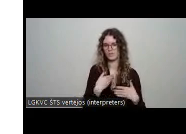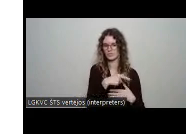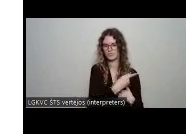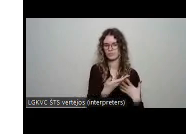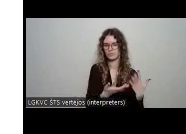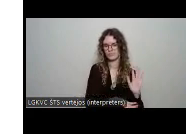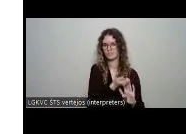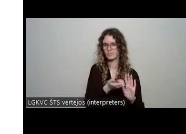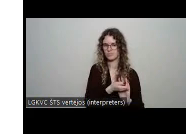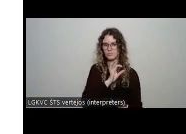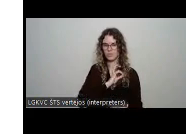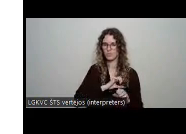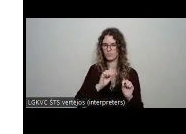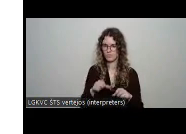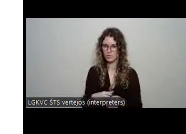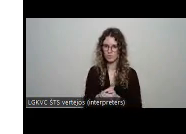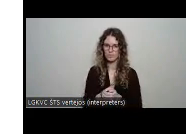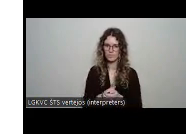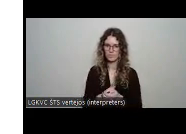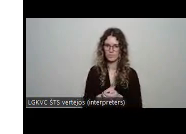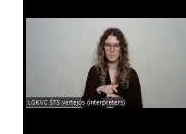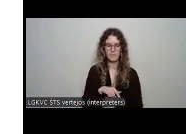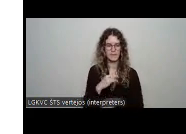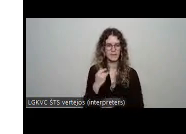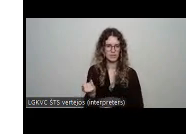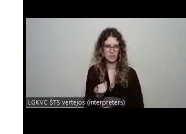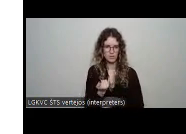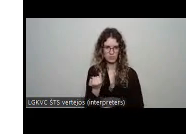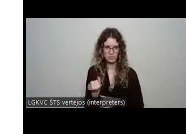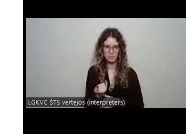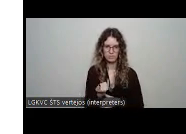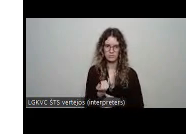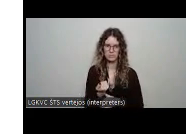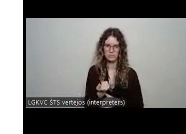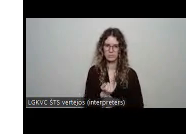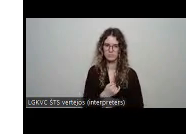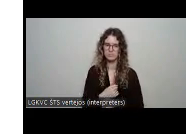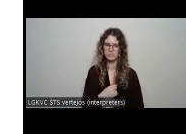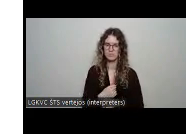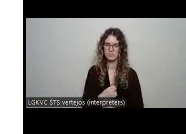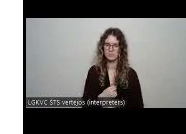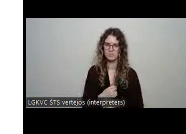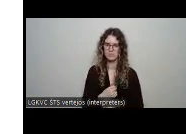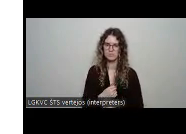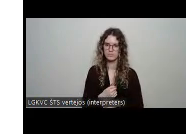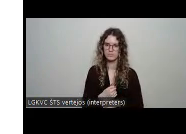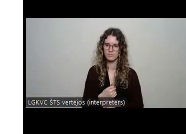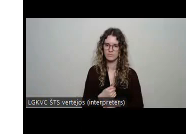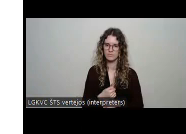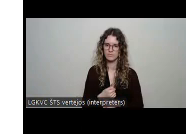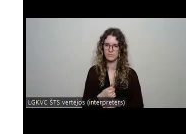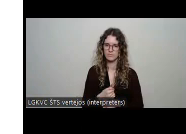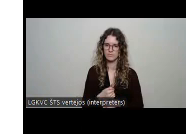tai bus tikrai įdomus, aišku, įdomus ir